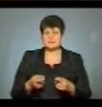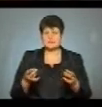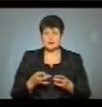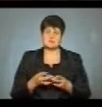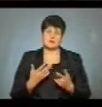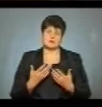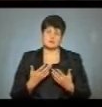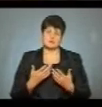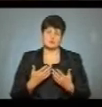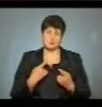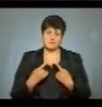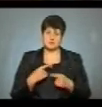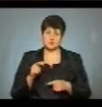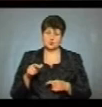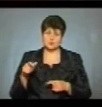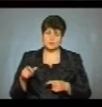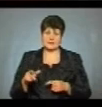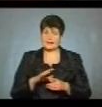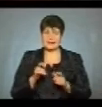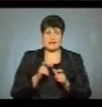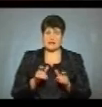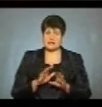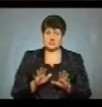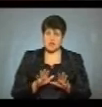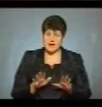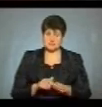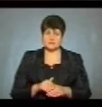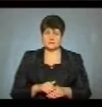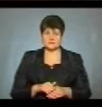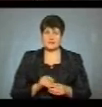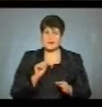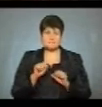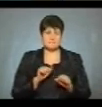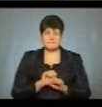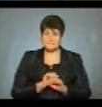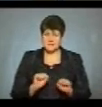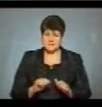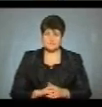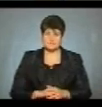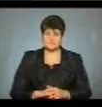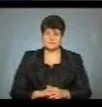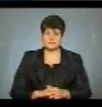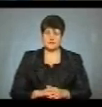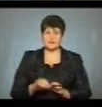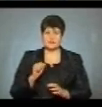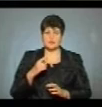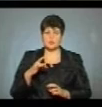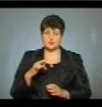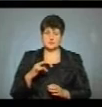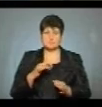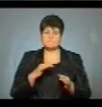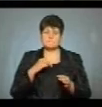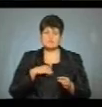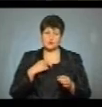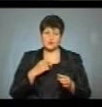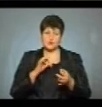поговорити з цією людиною і не кричати, не битися. Андрій Хрущ – психолог-консультант. За